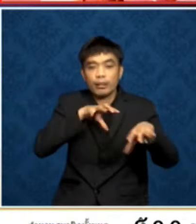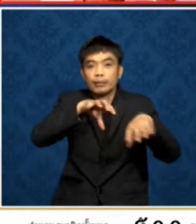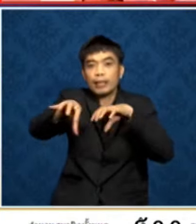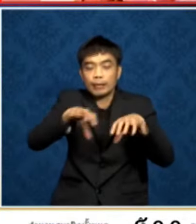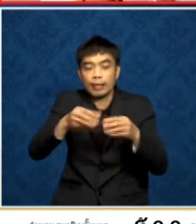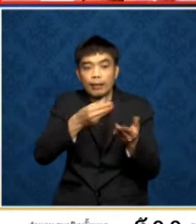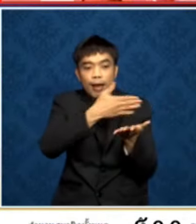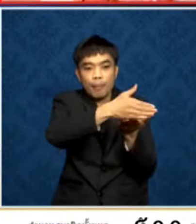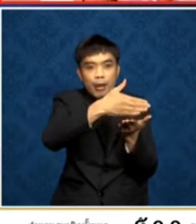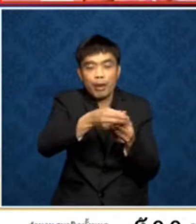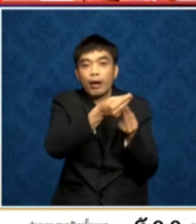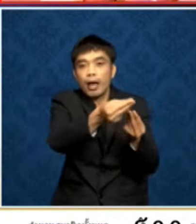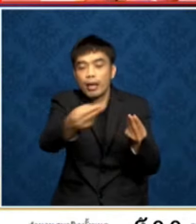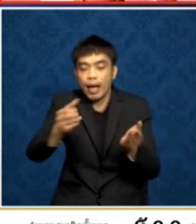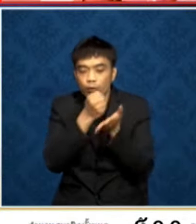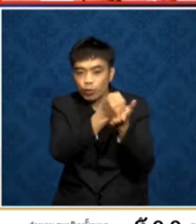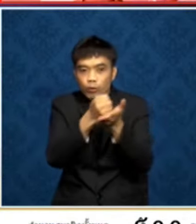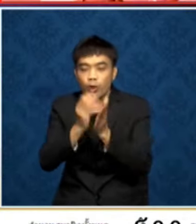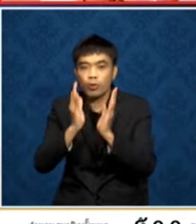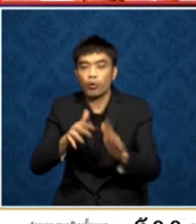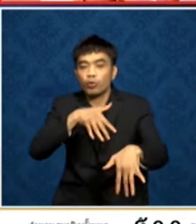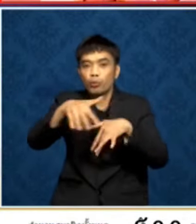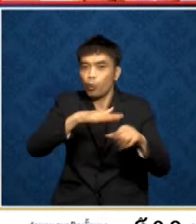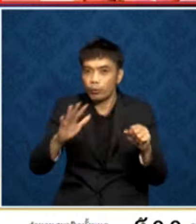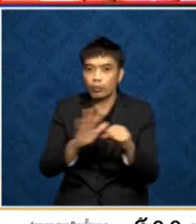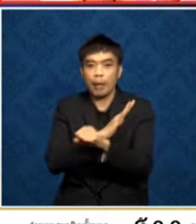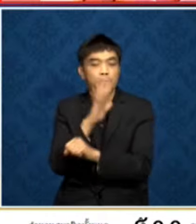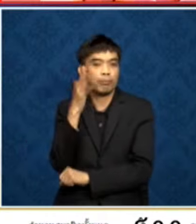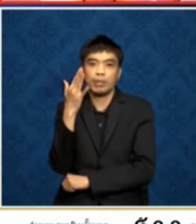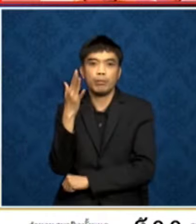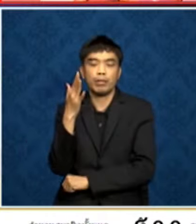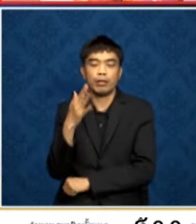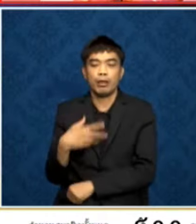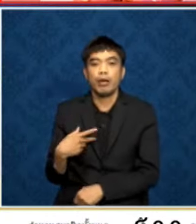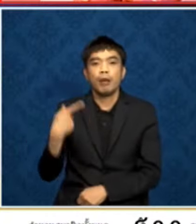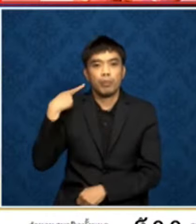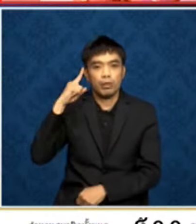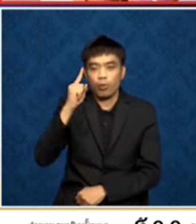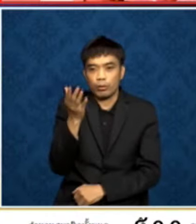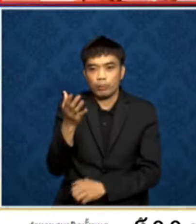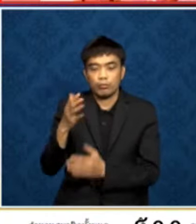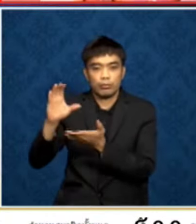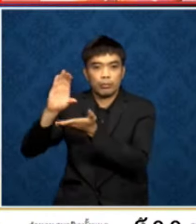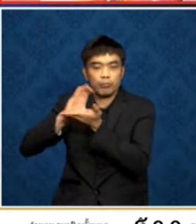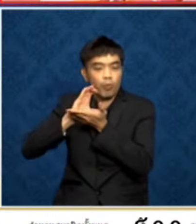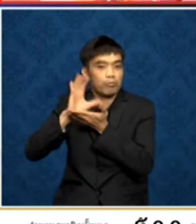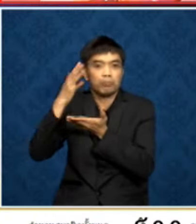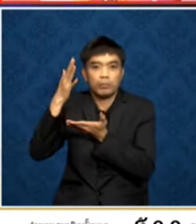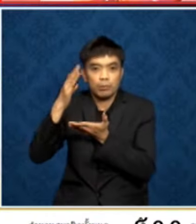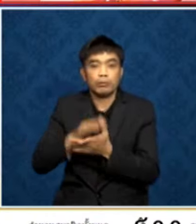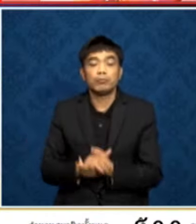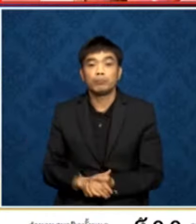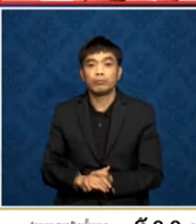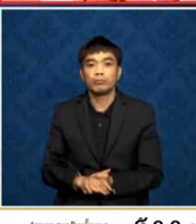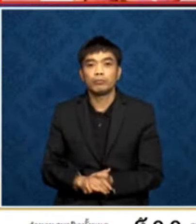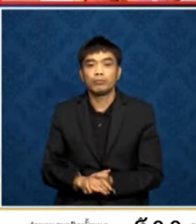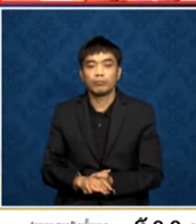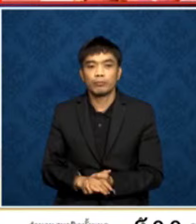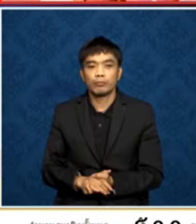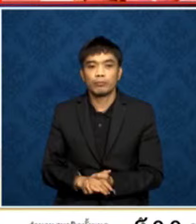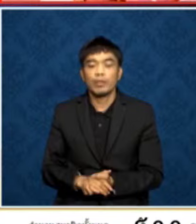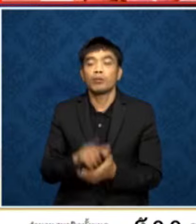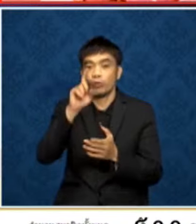อย่างเต็มเม็ดเต็มหน่วยกลายเป็นการใช้งบประมาณอย่างไร้ประสิทธิภาพเพื่อจะแก้ไขปัญหาสคาอัน